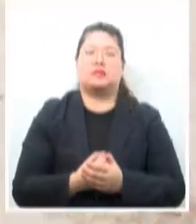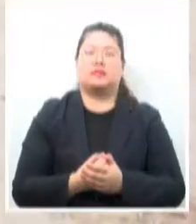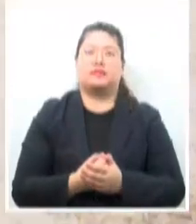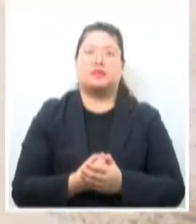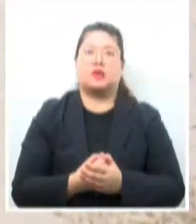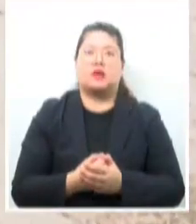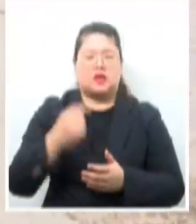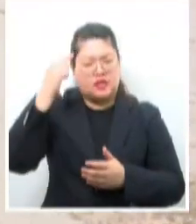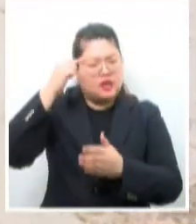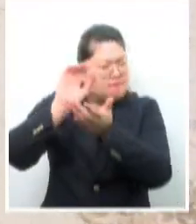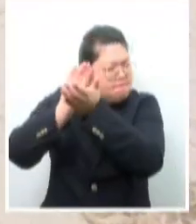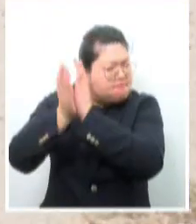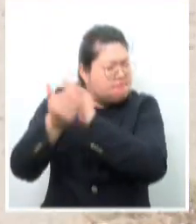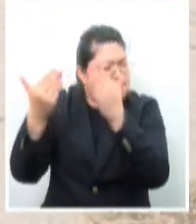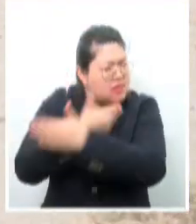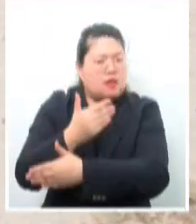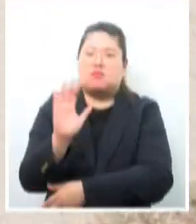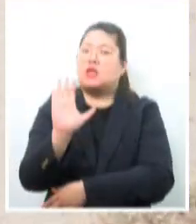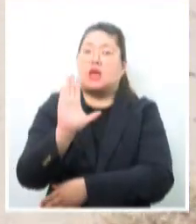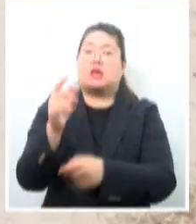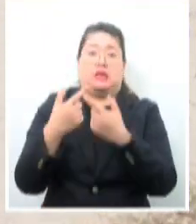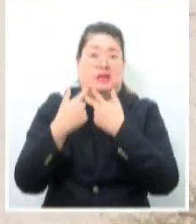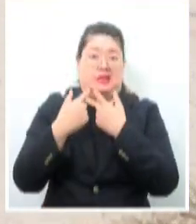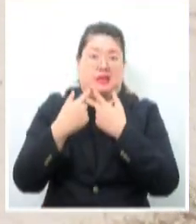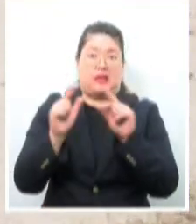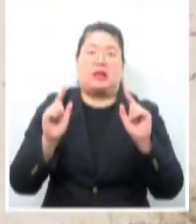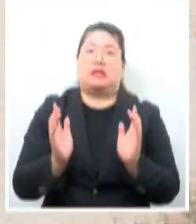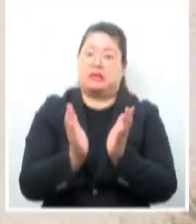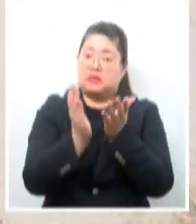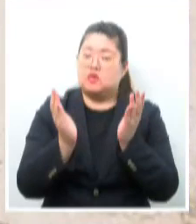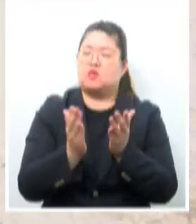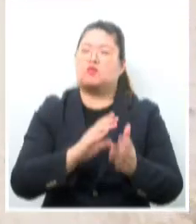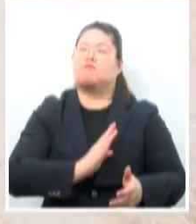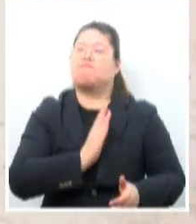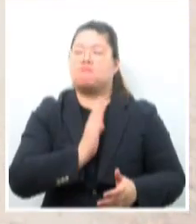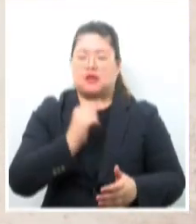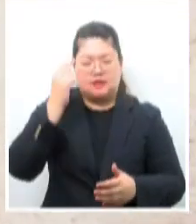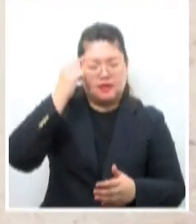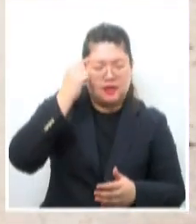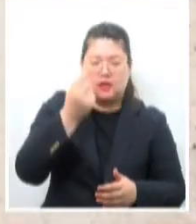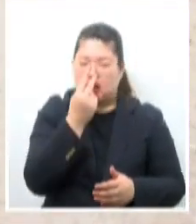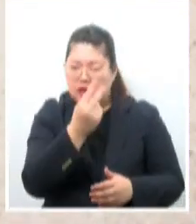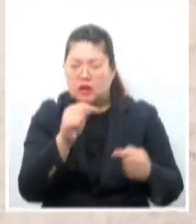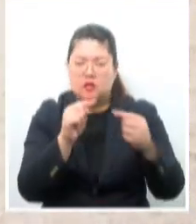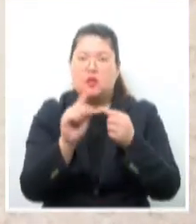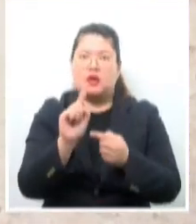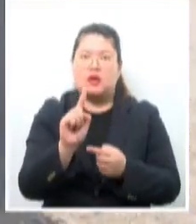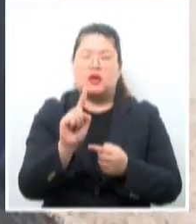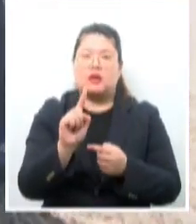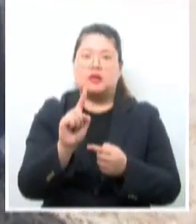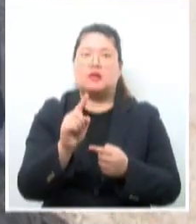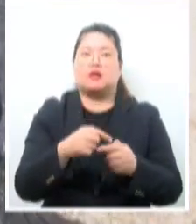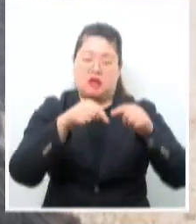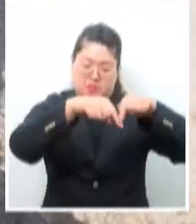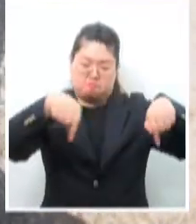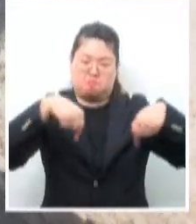เปลี่ยนวิธีคิดของเขานะคะแต่เราจะสร้างแรงบันดาลใจให้เขาเห็นว่าเป็นพื้นที่ที่จะท